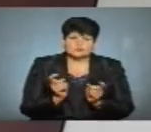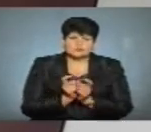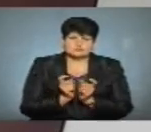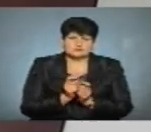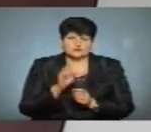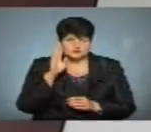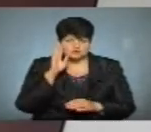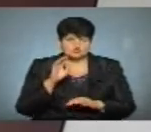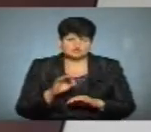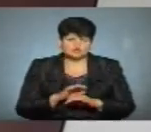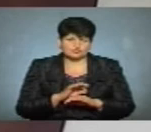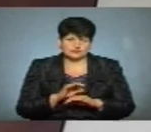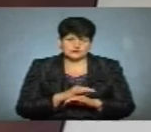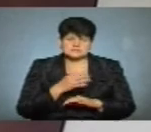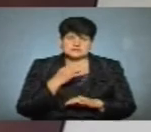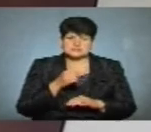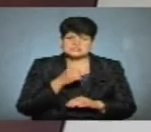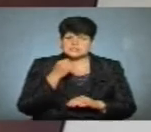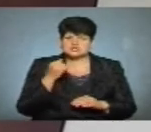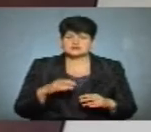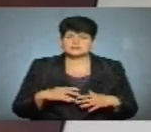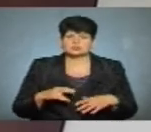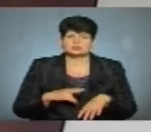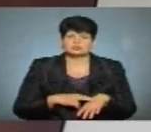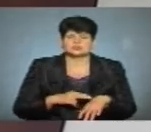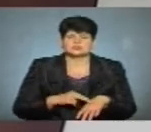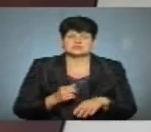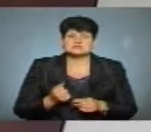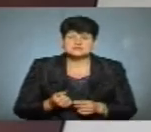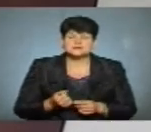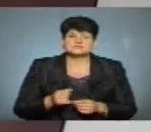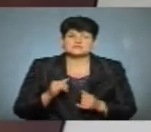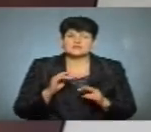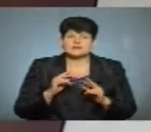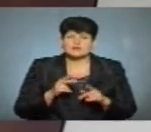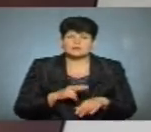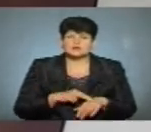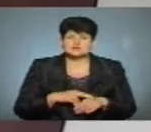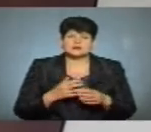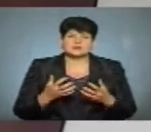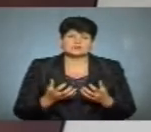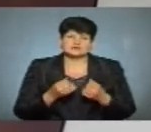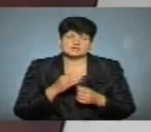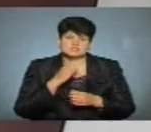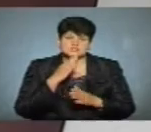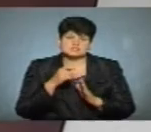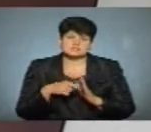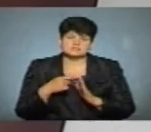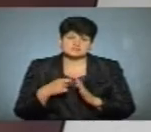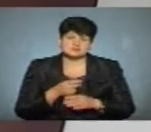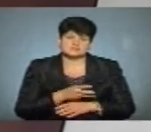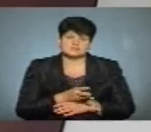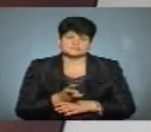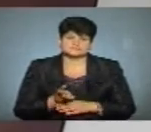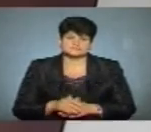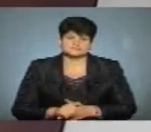з чоловіком, розповіла старша інспекторка управління патрульної поліції Людмила Древницька. Як поліцейські рятували жінку, зафіксували нагрудні